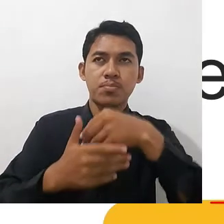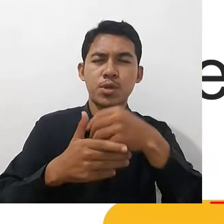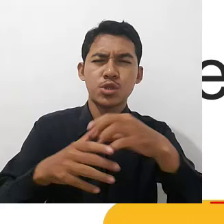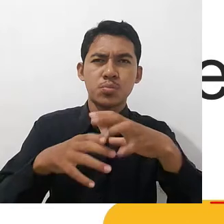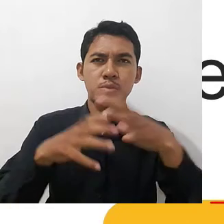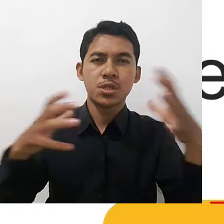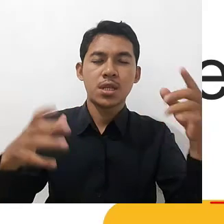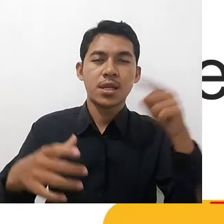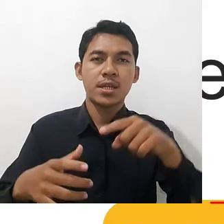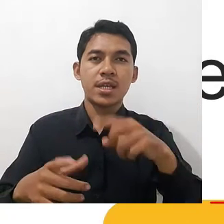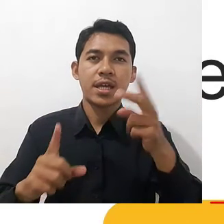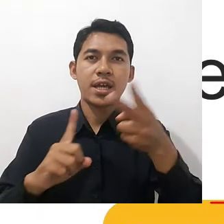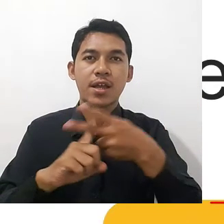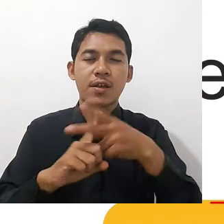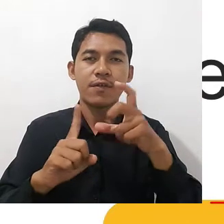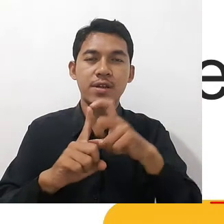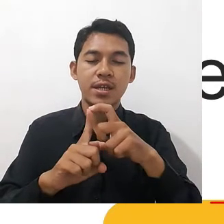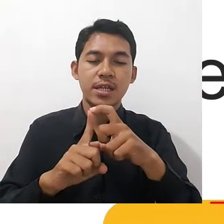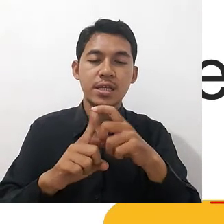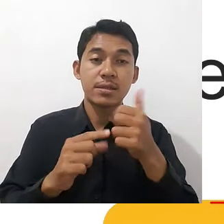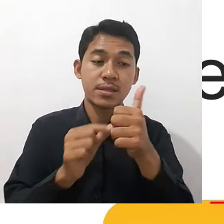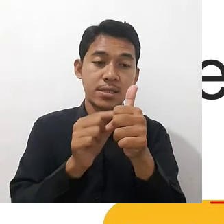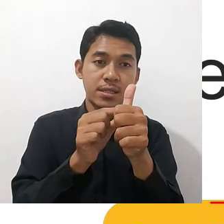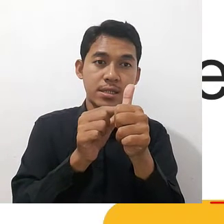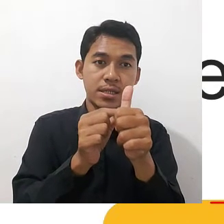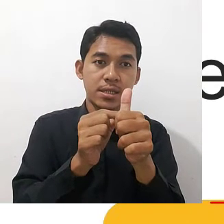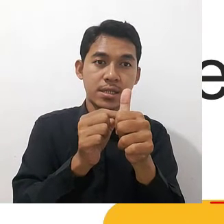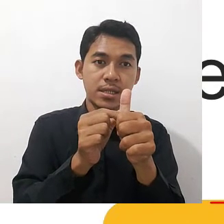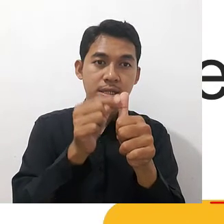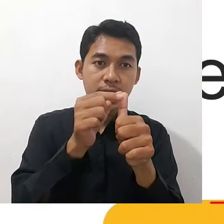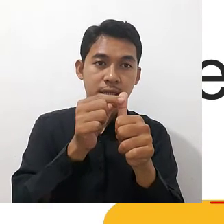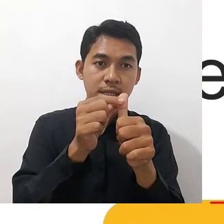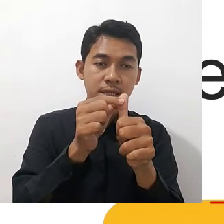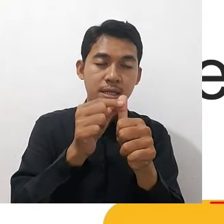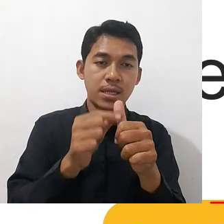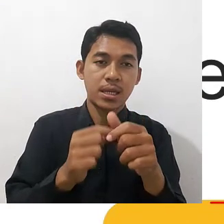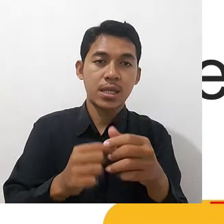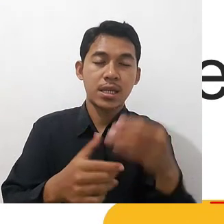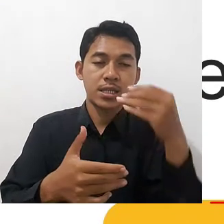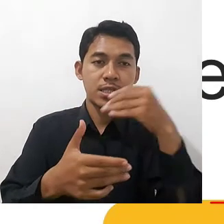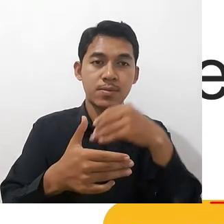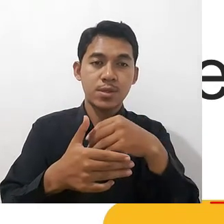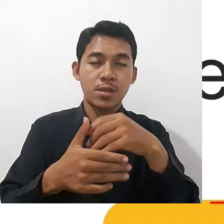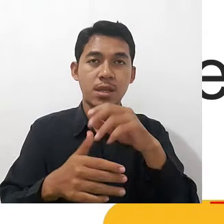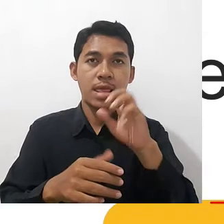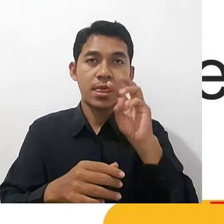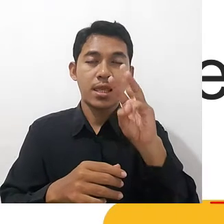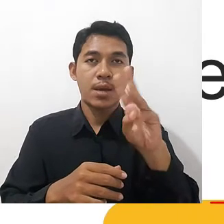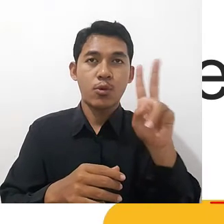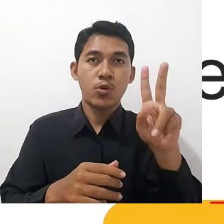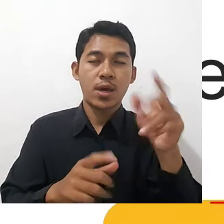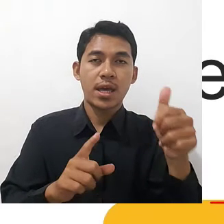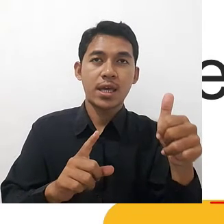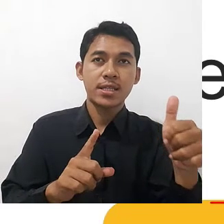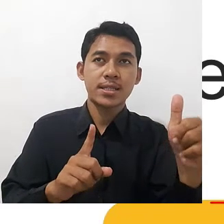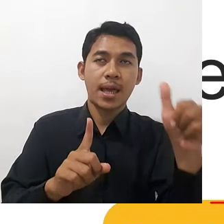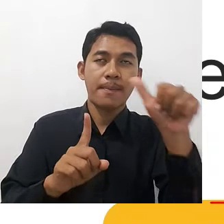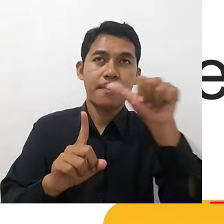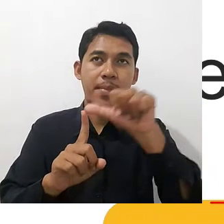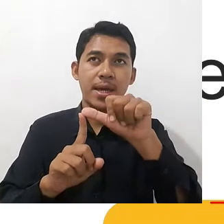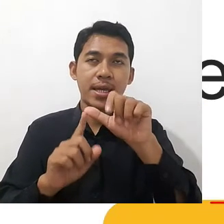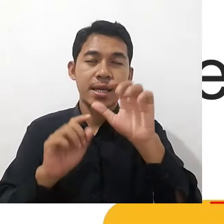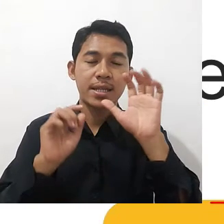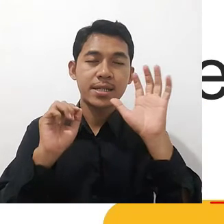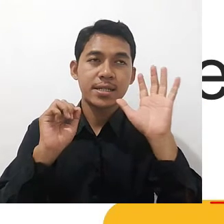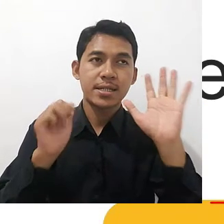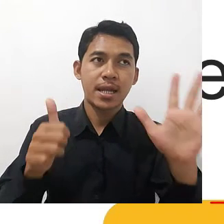Sementara flash disk ya, dengan ukuran ibu jari jempol kita misalkan itu tuh. Dia bisa menyimpan hingga 32 giga atau bahkan 64 giga gitu